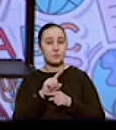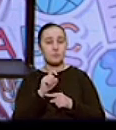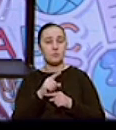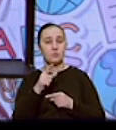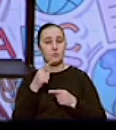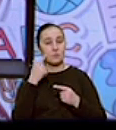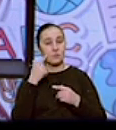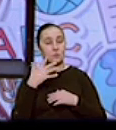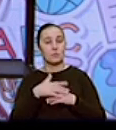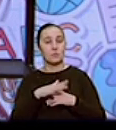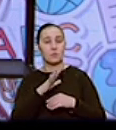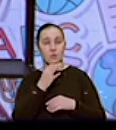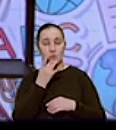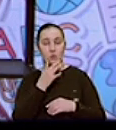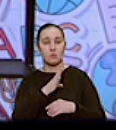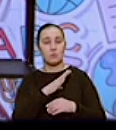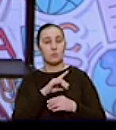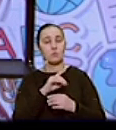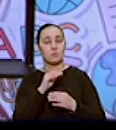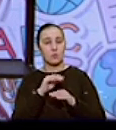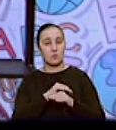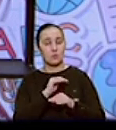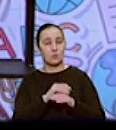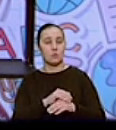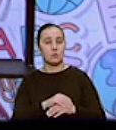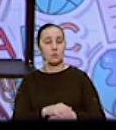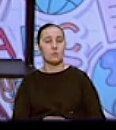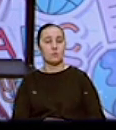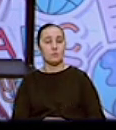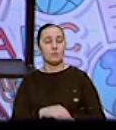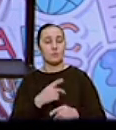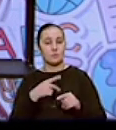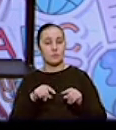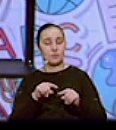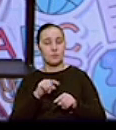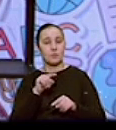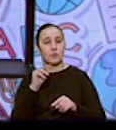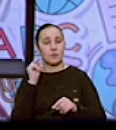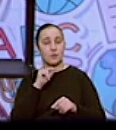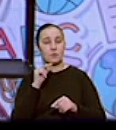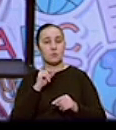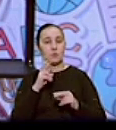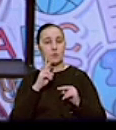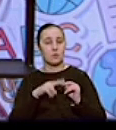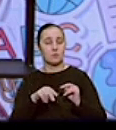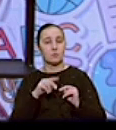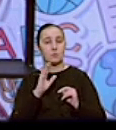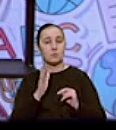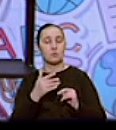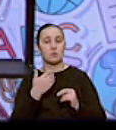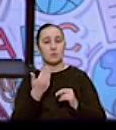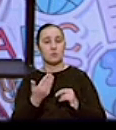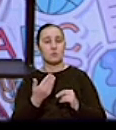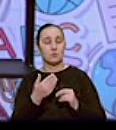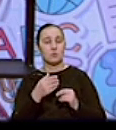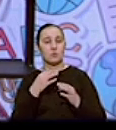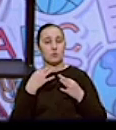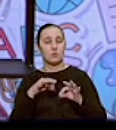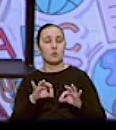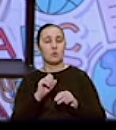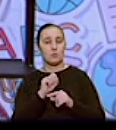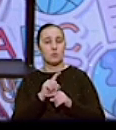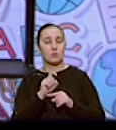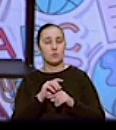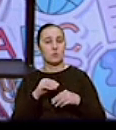Topshirig'im sizlarga yoqdimi? Barakalla. Endi darsimizga yakun yasab, sizlarga